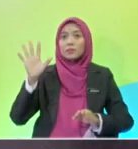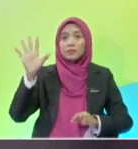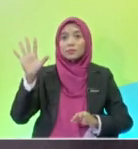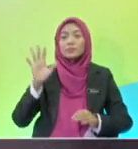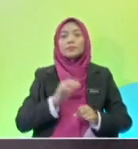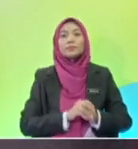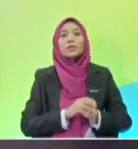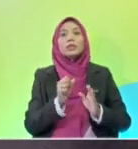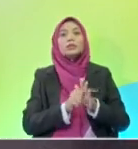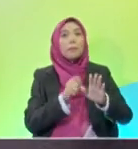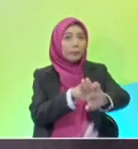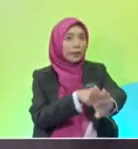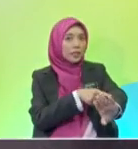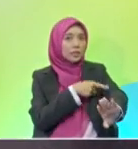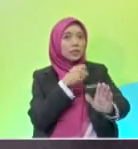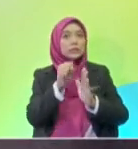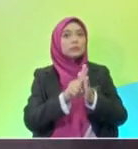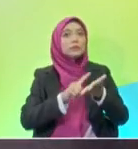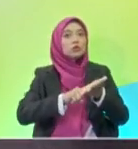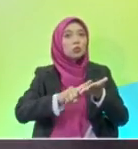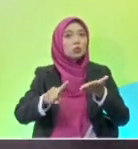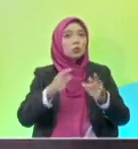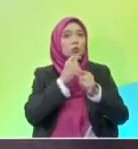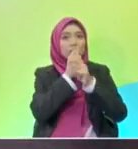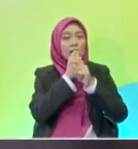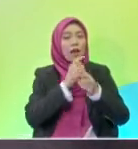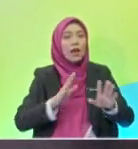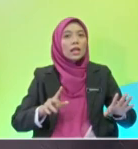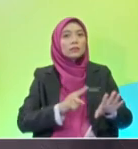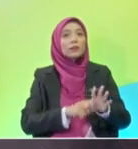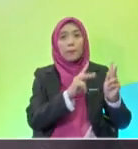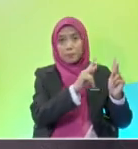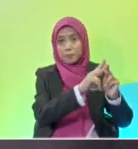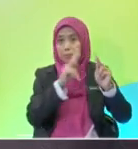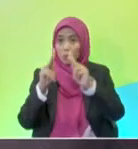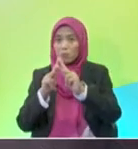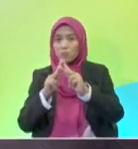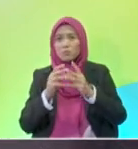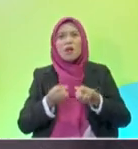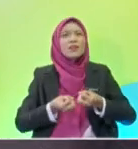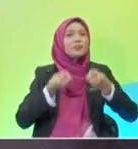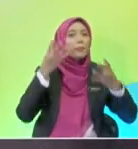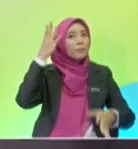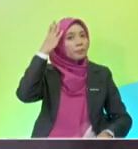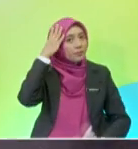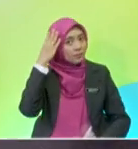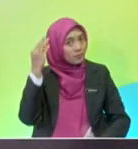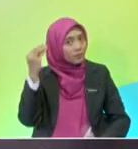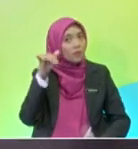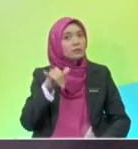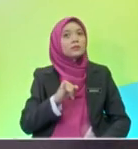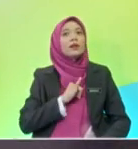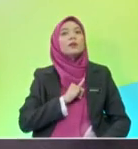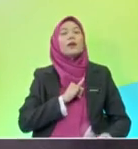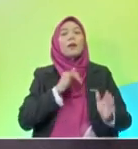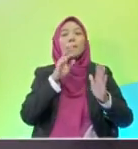sepanjang seminggu tinggal di kampung banyak pengalaman yang saya peroleh yakni kita sudah apa